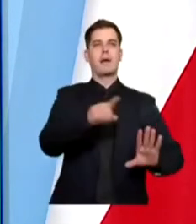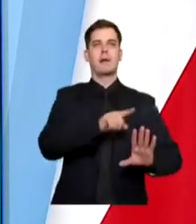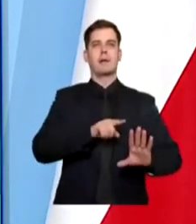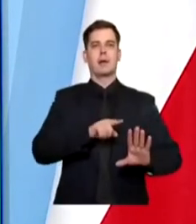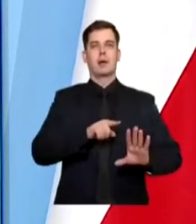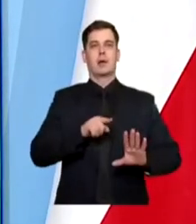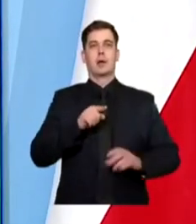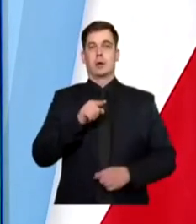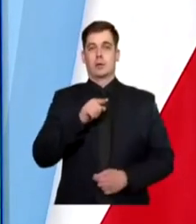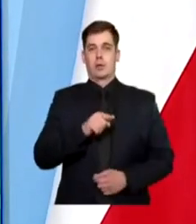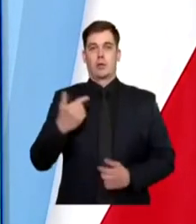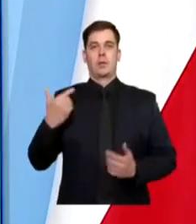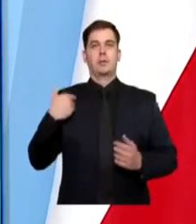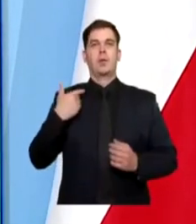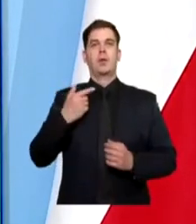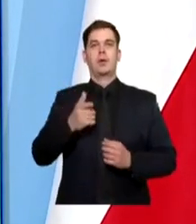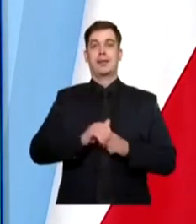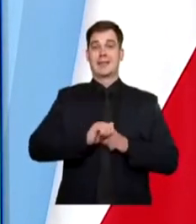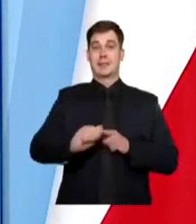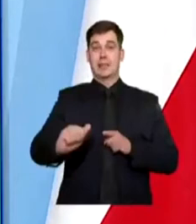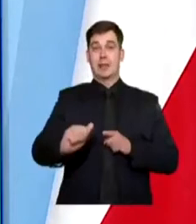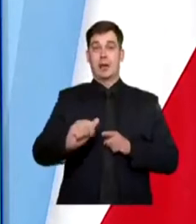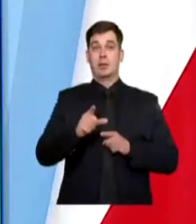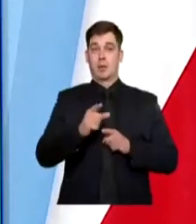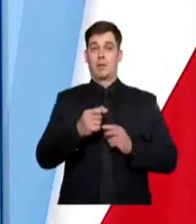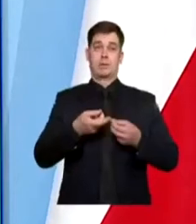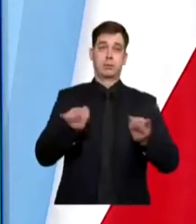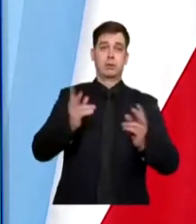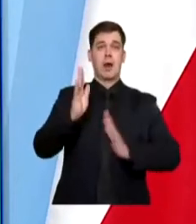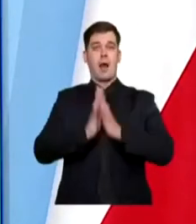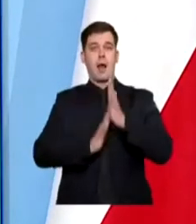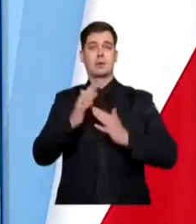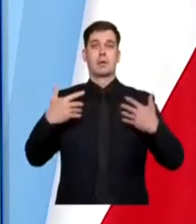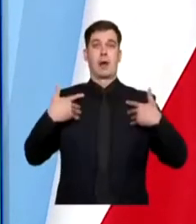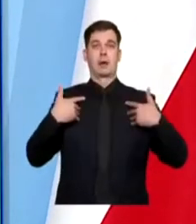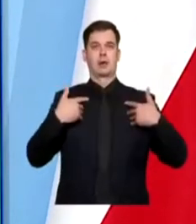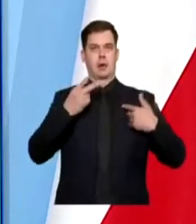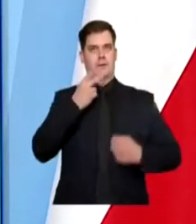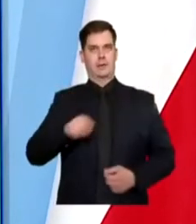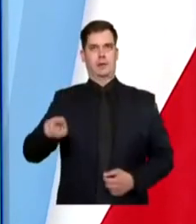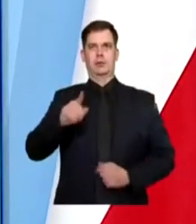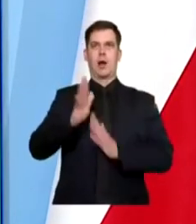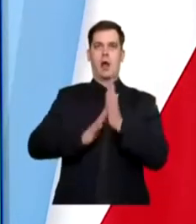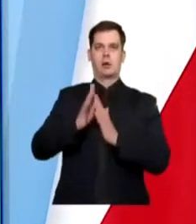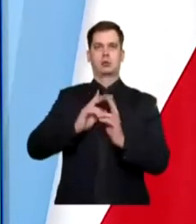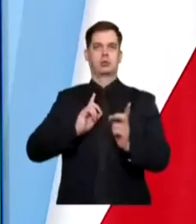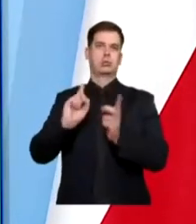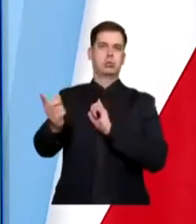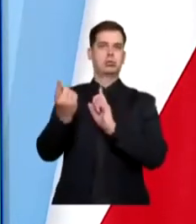te zdjęcie tych ograniczeń. Widzimy już ludzi w lasach, w